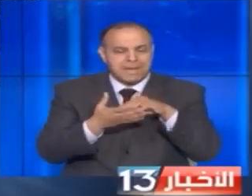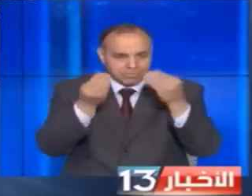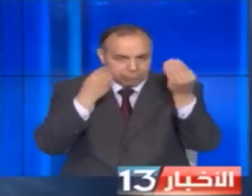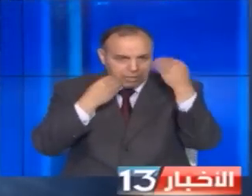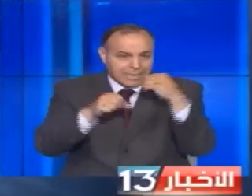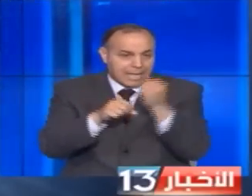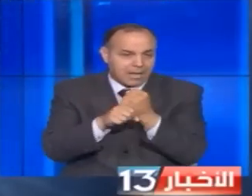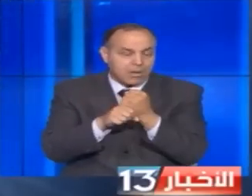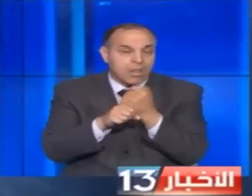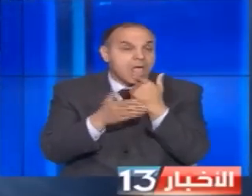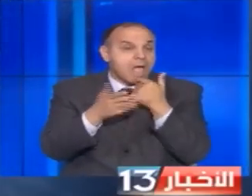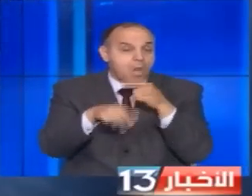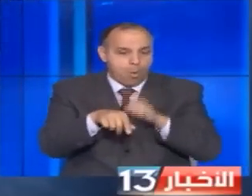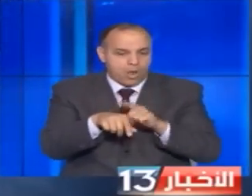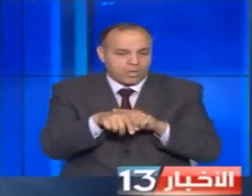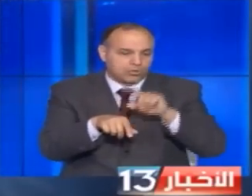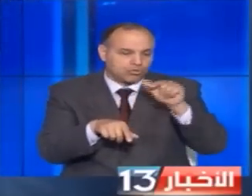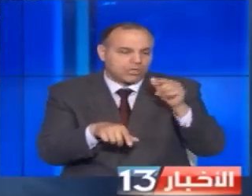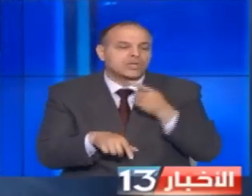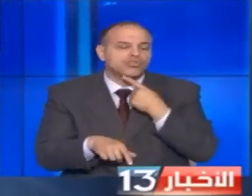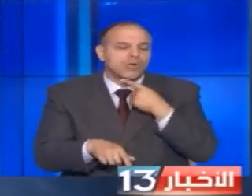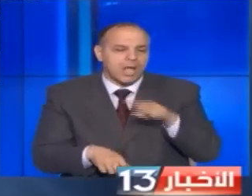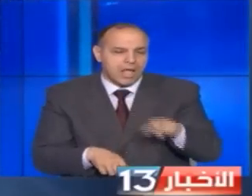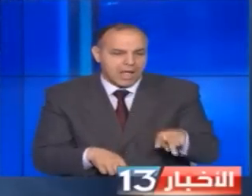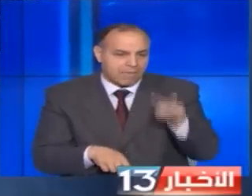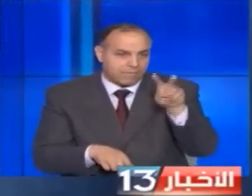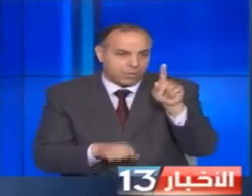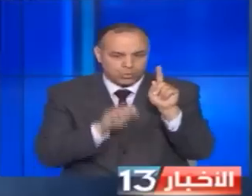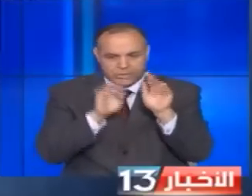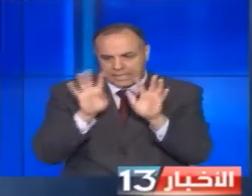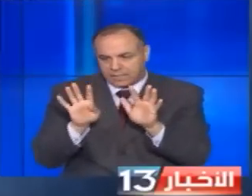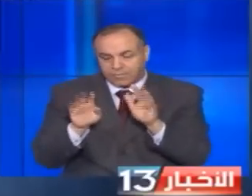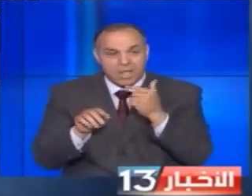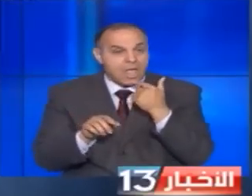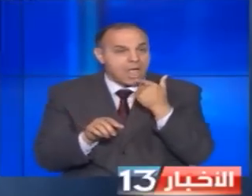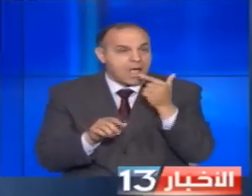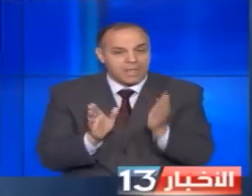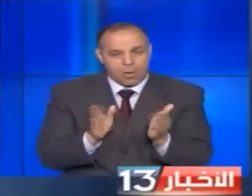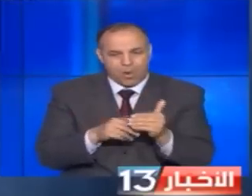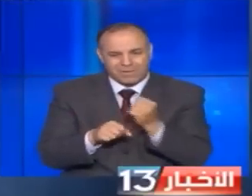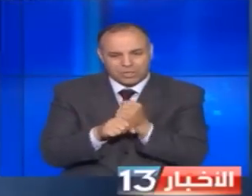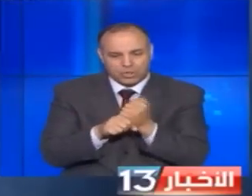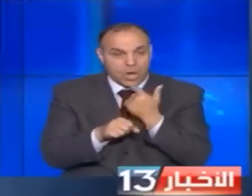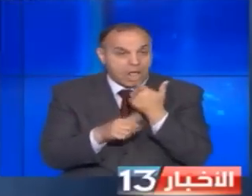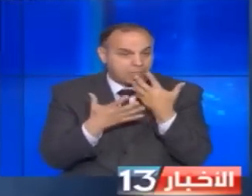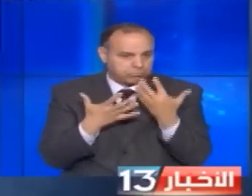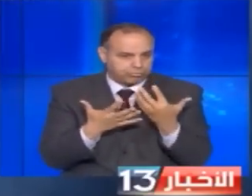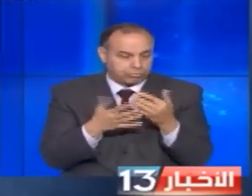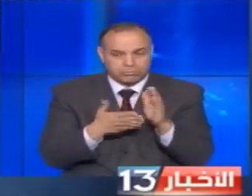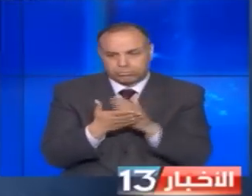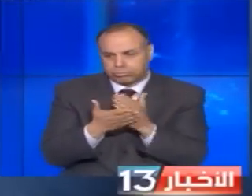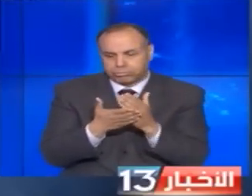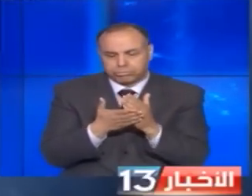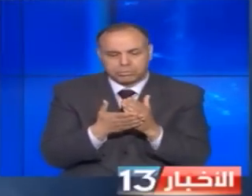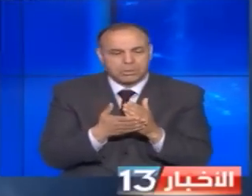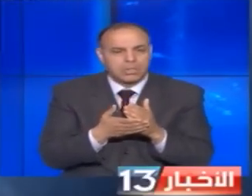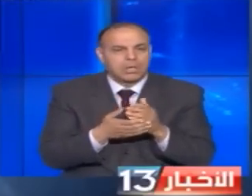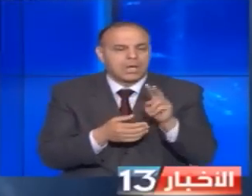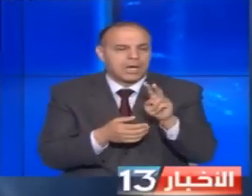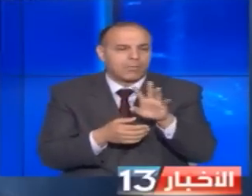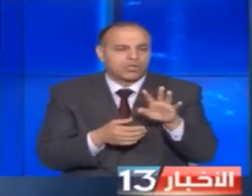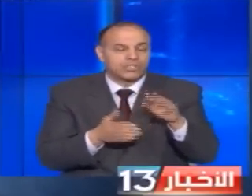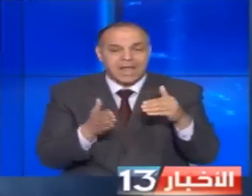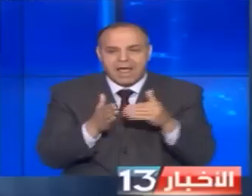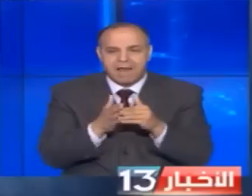المهني بدايه من شهر جوع الفين وتسعه عشر وافادت الوكاله بانه سيتم توفير نحو اربعه وعشرين